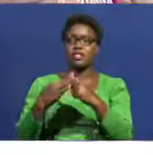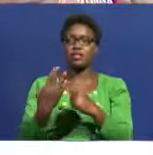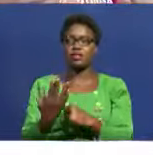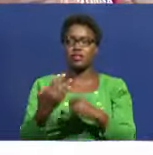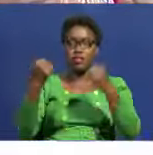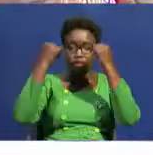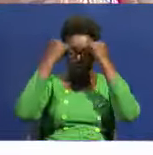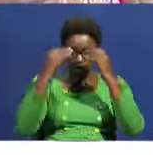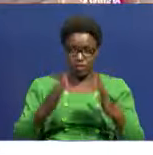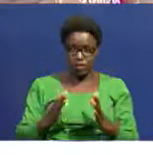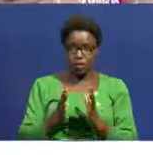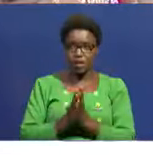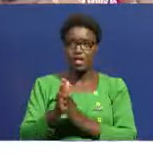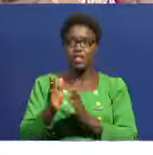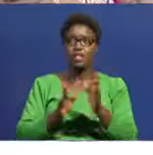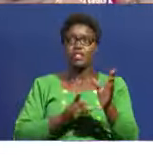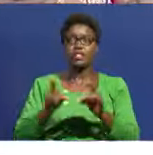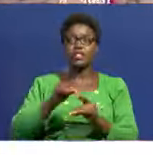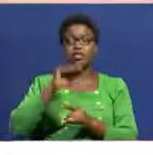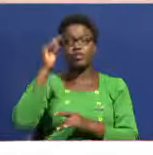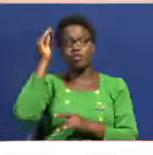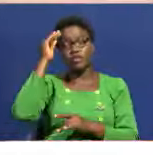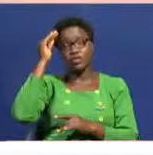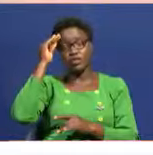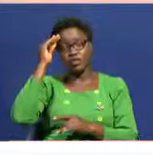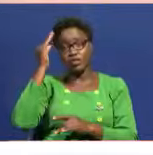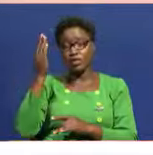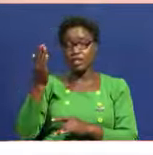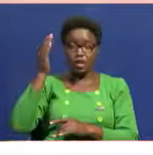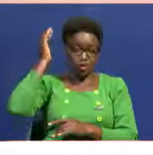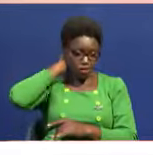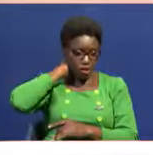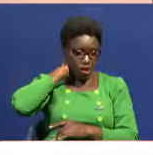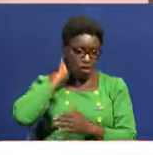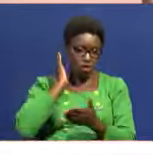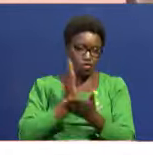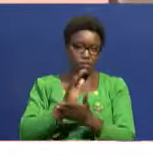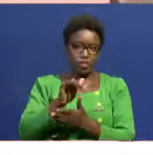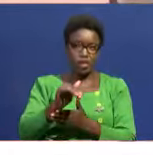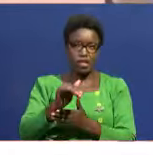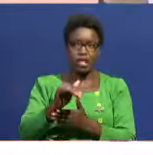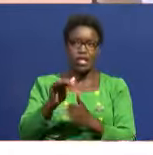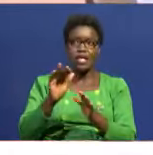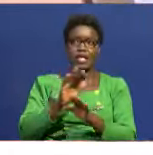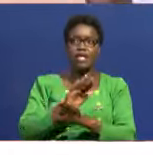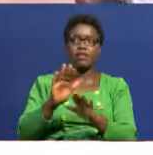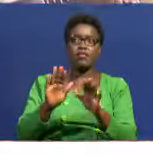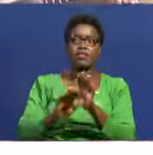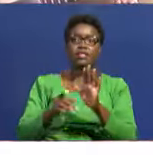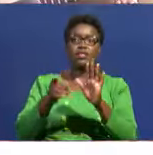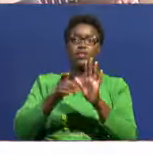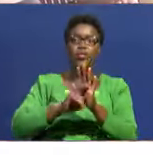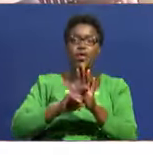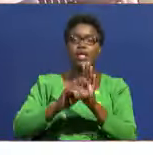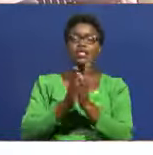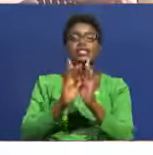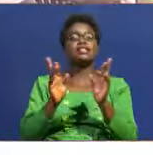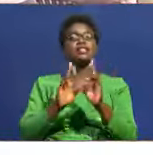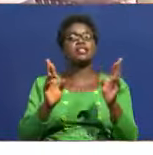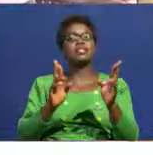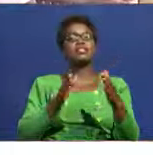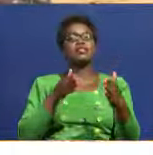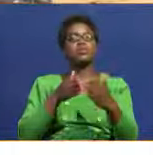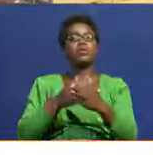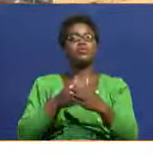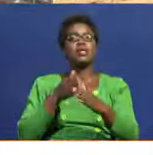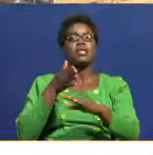31,684. Mkurugenzi wa elimu katika kaunti ya Murang'a Ann Kilu alithibitisha kuwa utaratibu unaohitajika umewekwa ili kuzuia